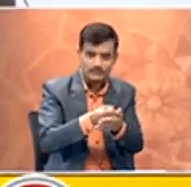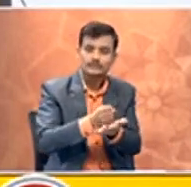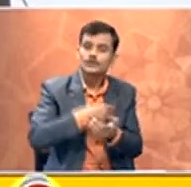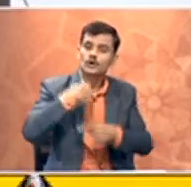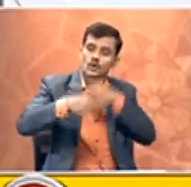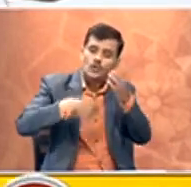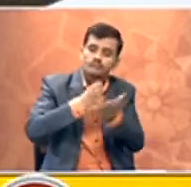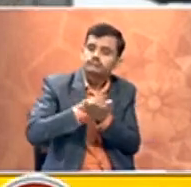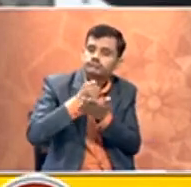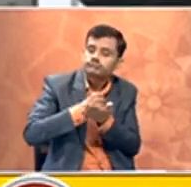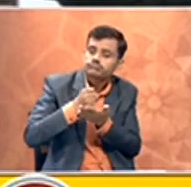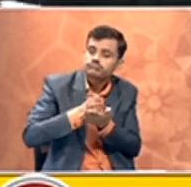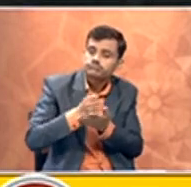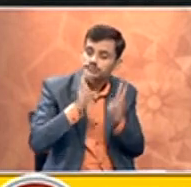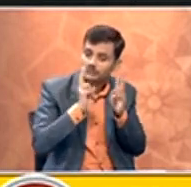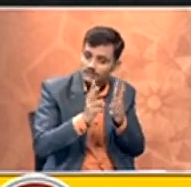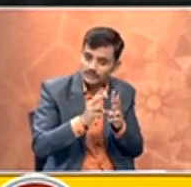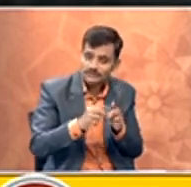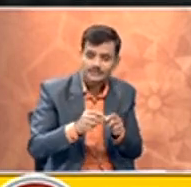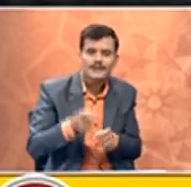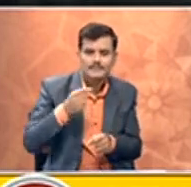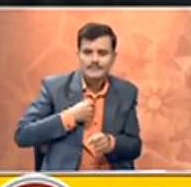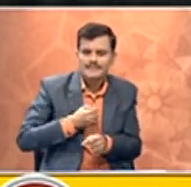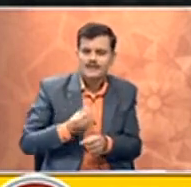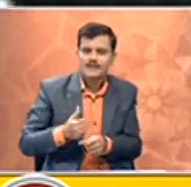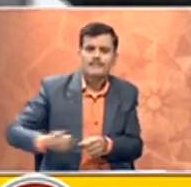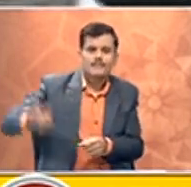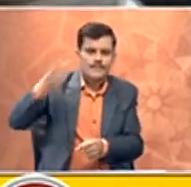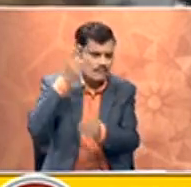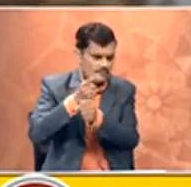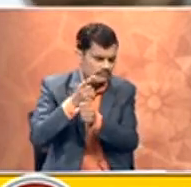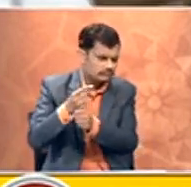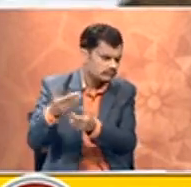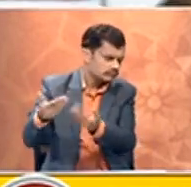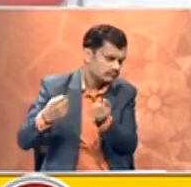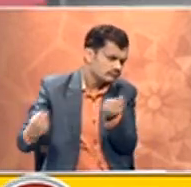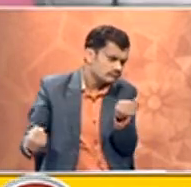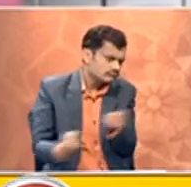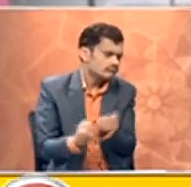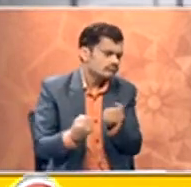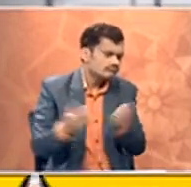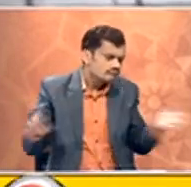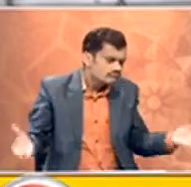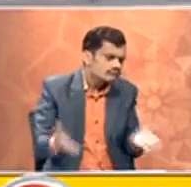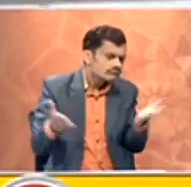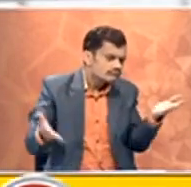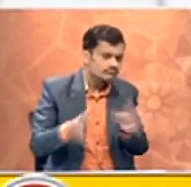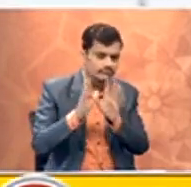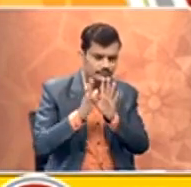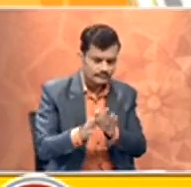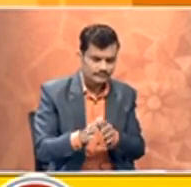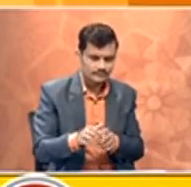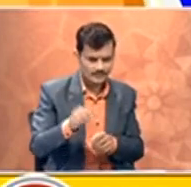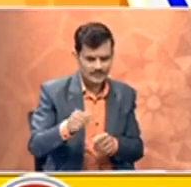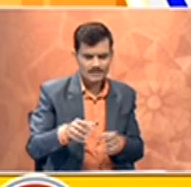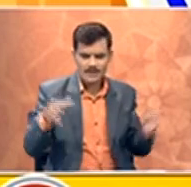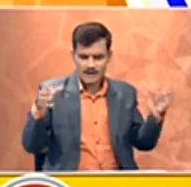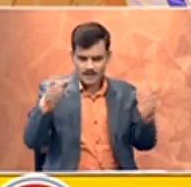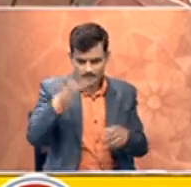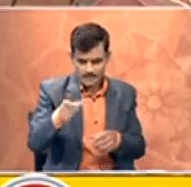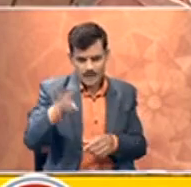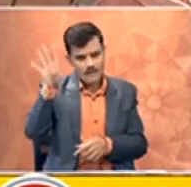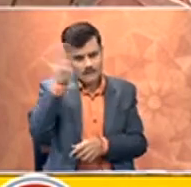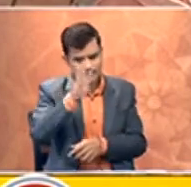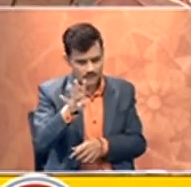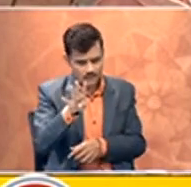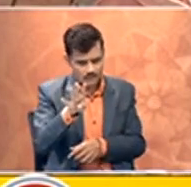कर रही हूँ अभी। गगन सर ने मुझे काफी सपोर्ट किया और मेरे गेम के लिए बढ़ावा दिया। अच्छा, आप चारों में से कुछ कहना